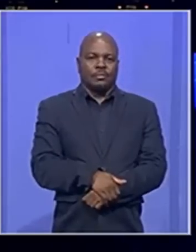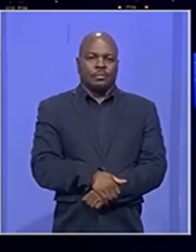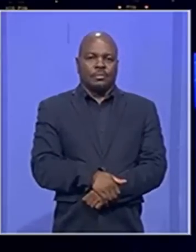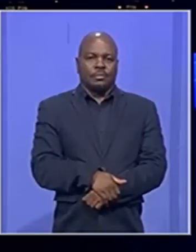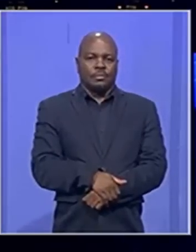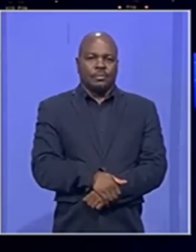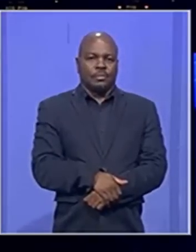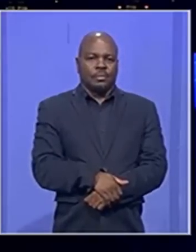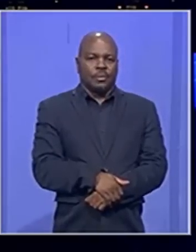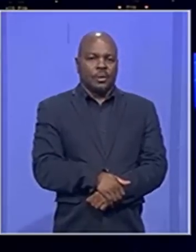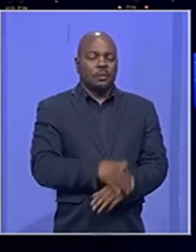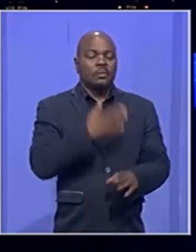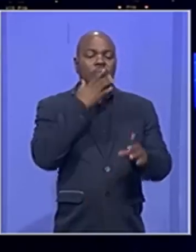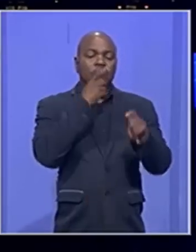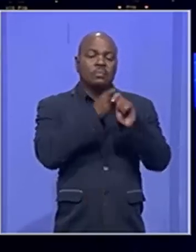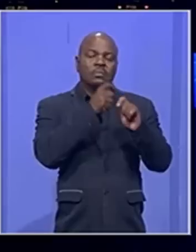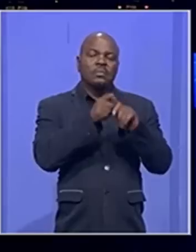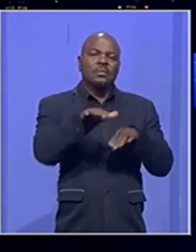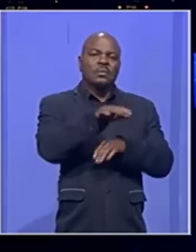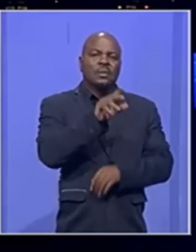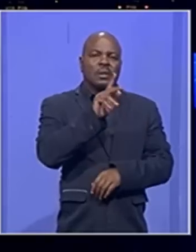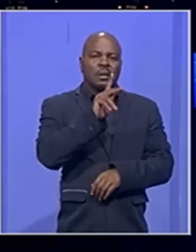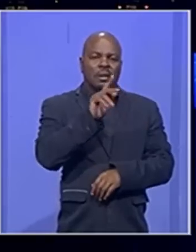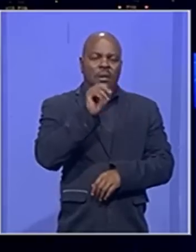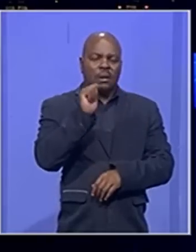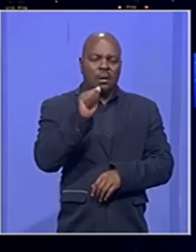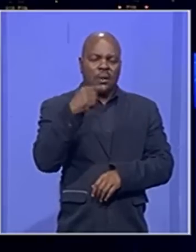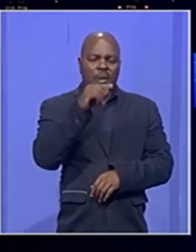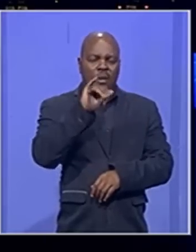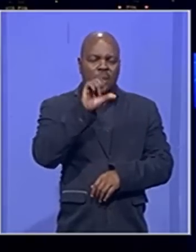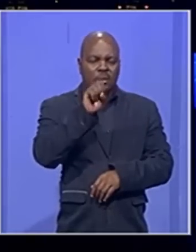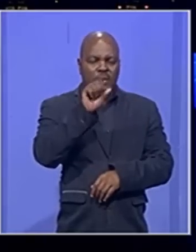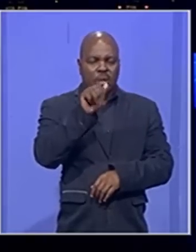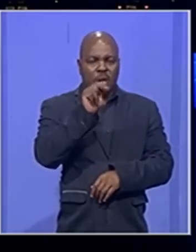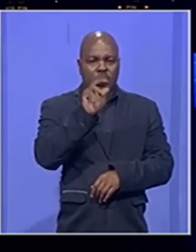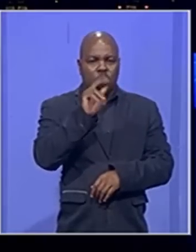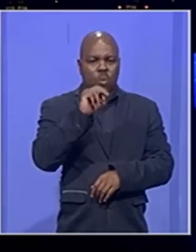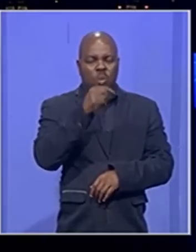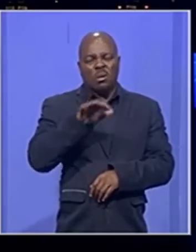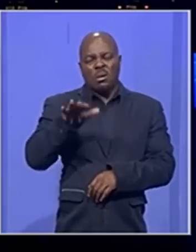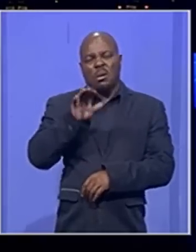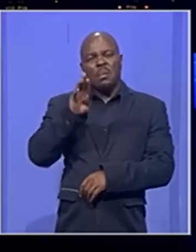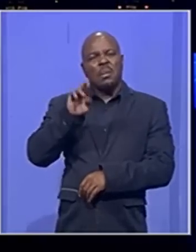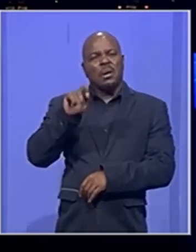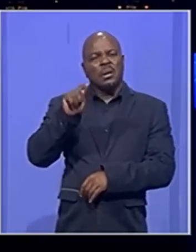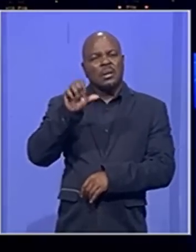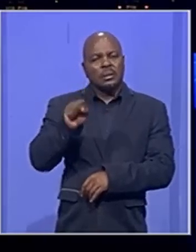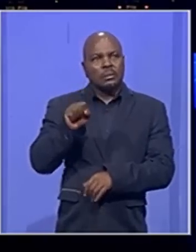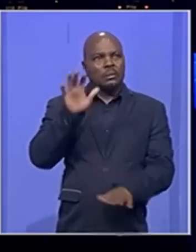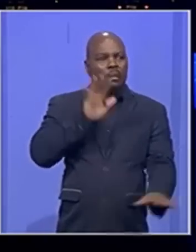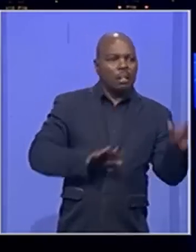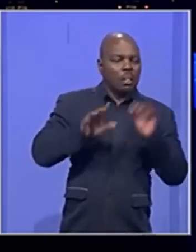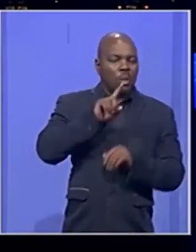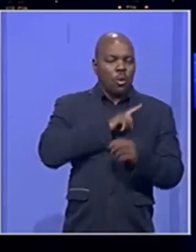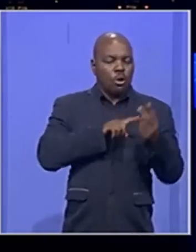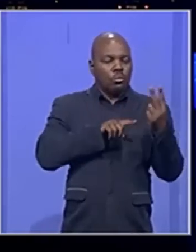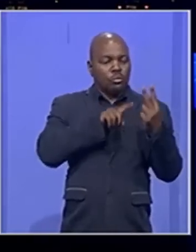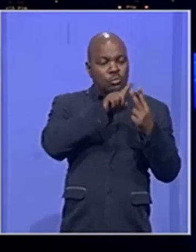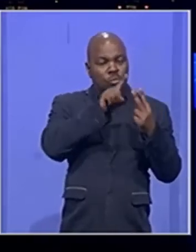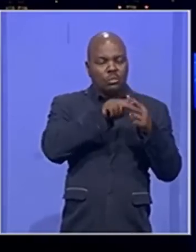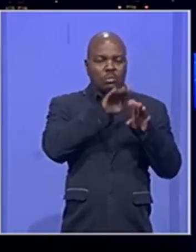Baahi ba mekhukhu e akagisanong e kgabalatsane haufi le Bretse ba saretswe ka mora hore bana ba babedi ba motho ba hlokahale ka mora ho otlwa